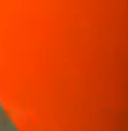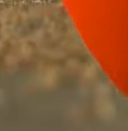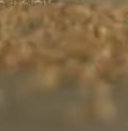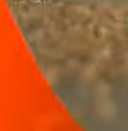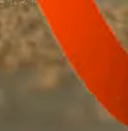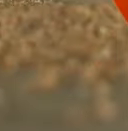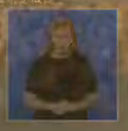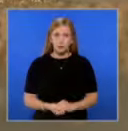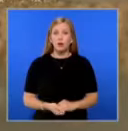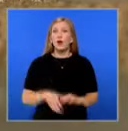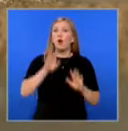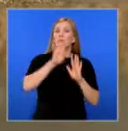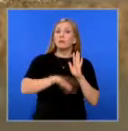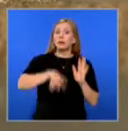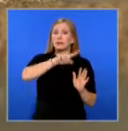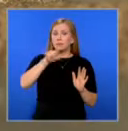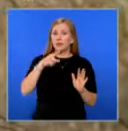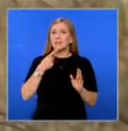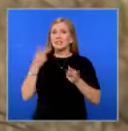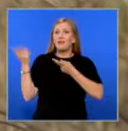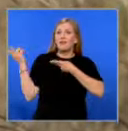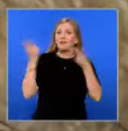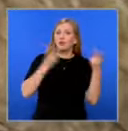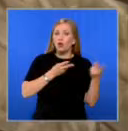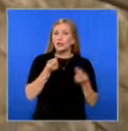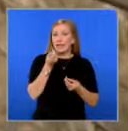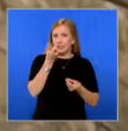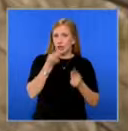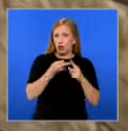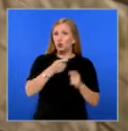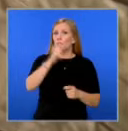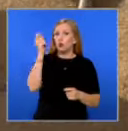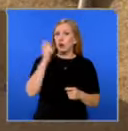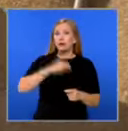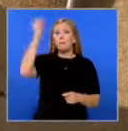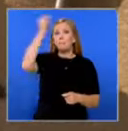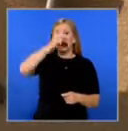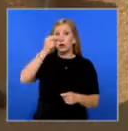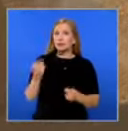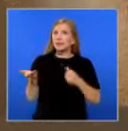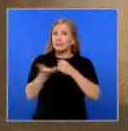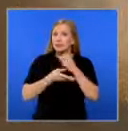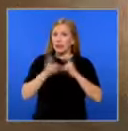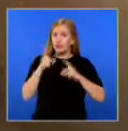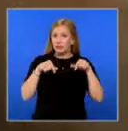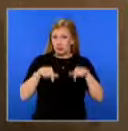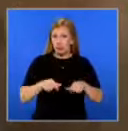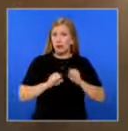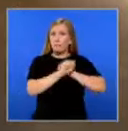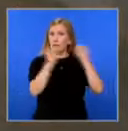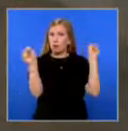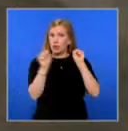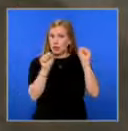news отпадна забраната за внос на зърно от украйна българските земеделски производители са в протестна